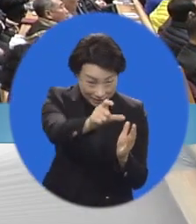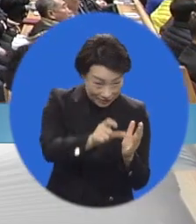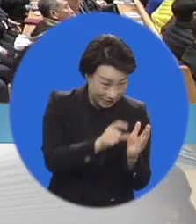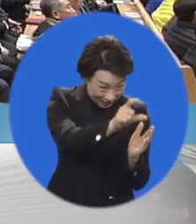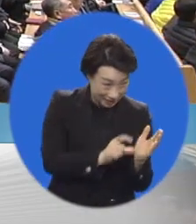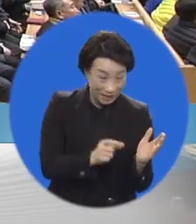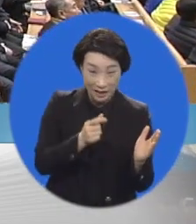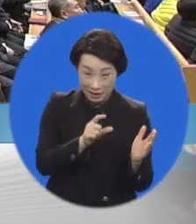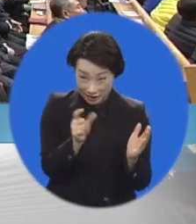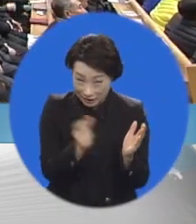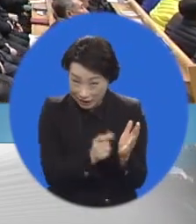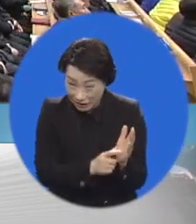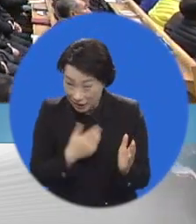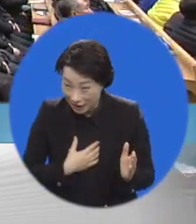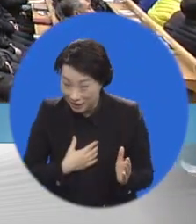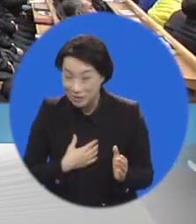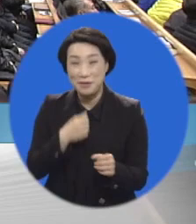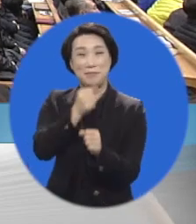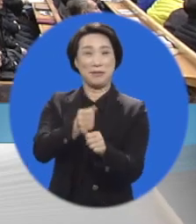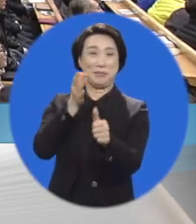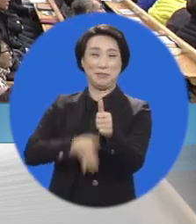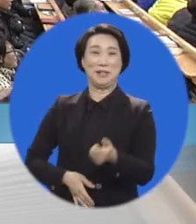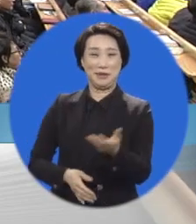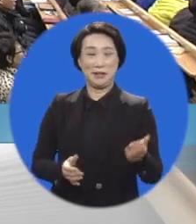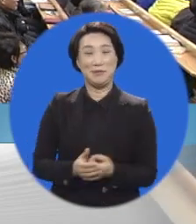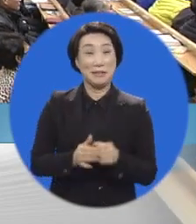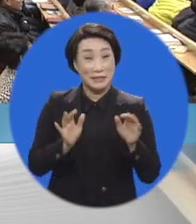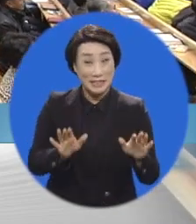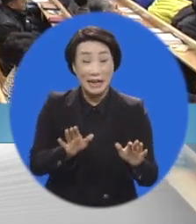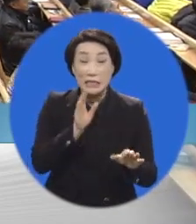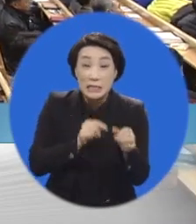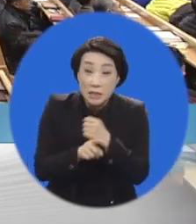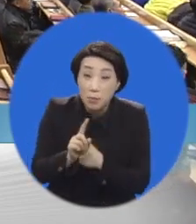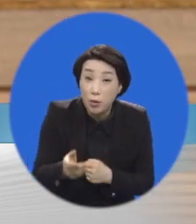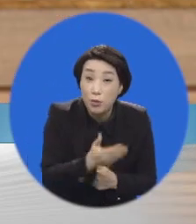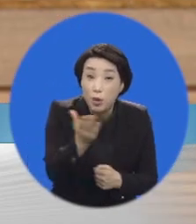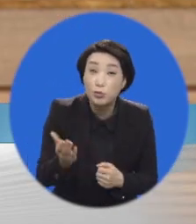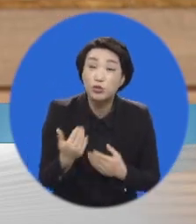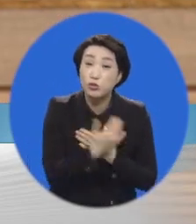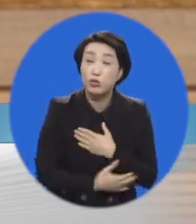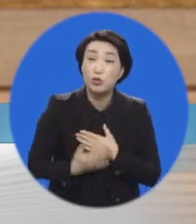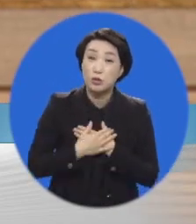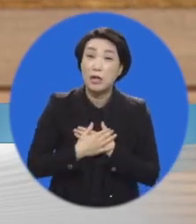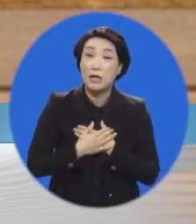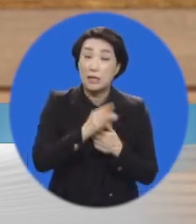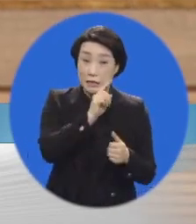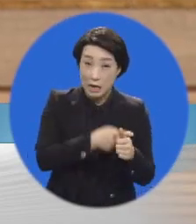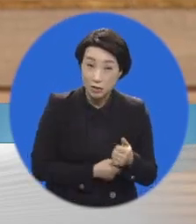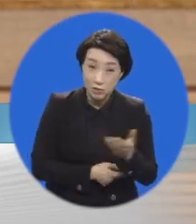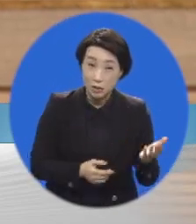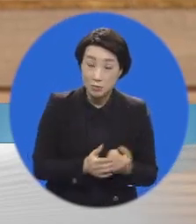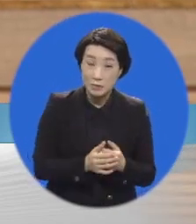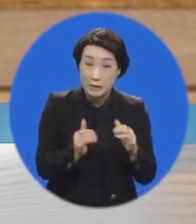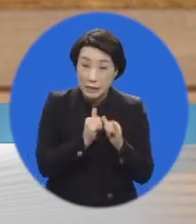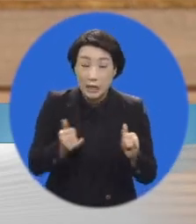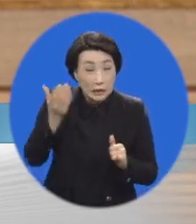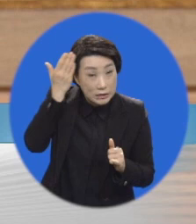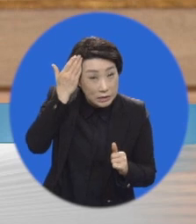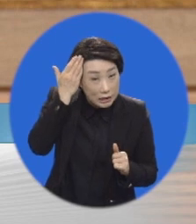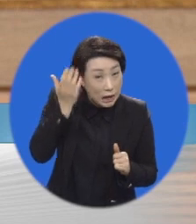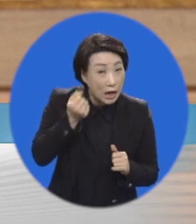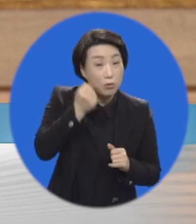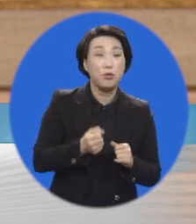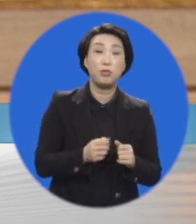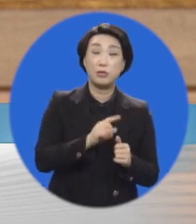할렐루야. 보세요. 진리는 육신의 자연순리나 인간의 지식으로